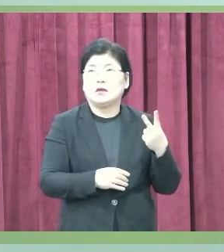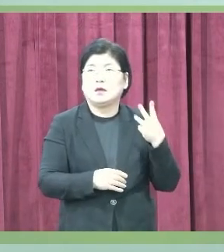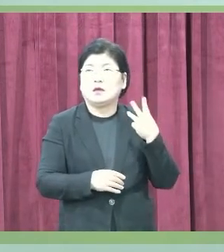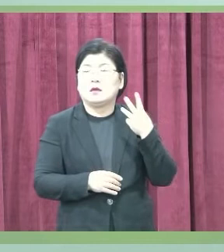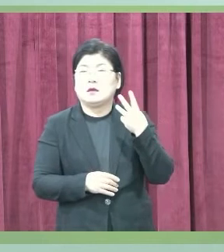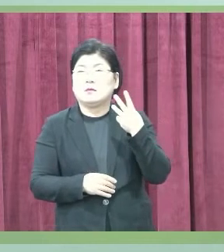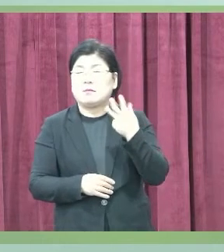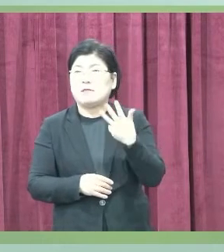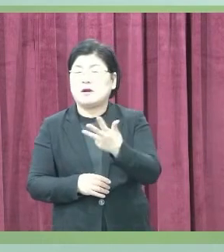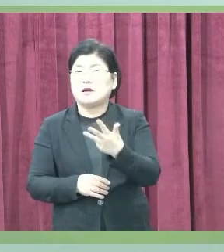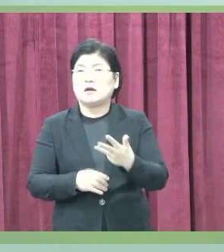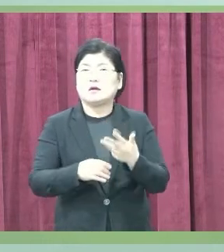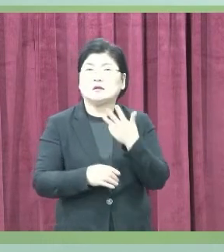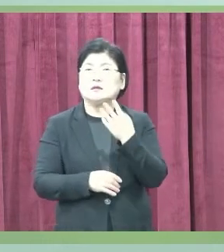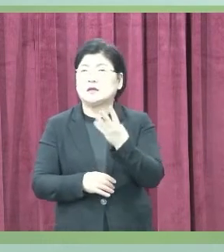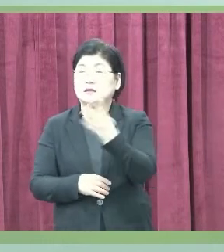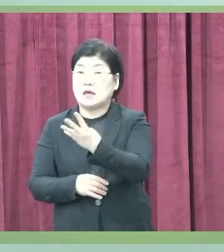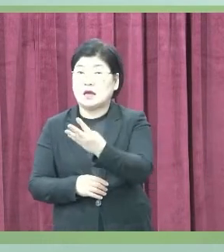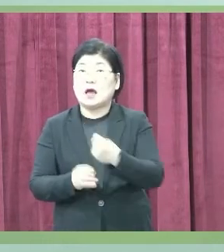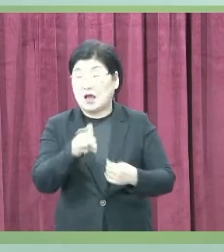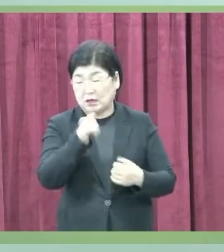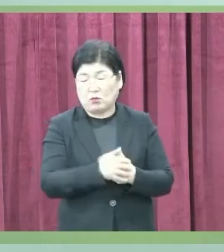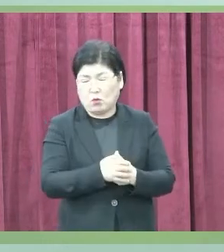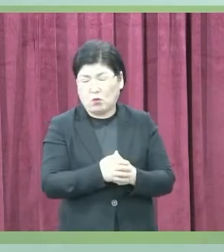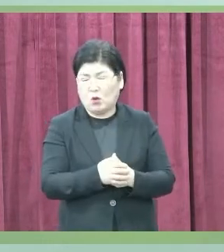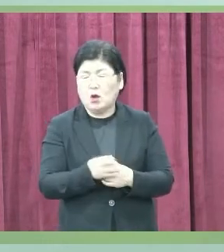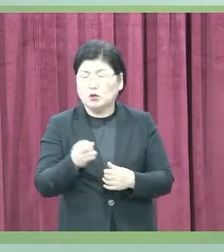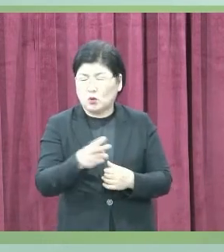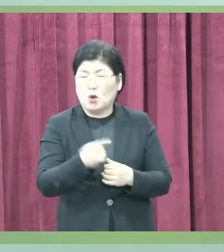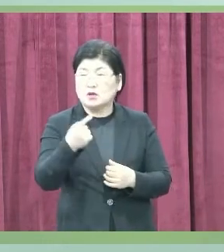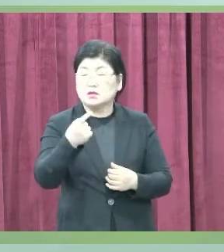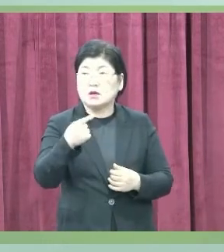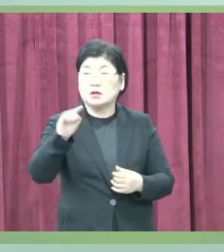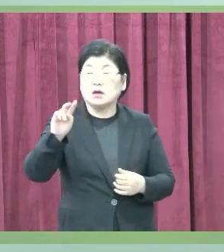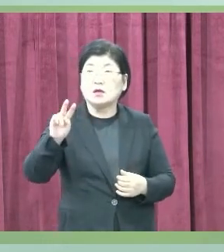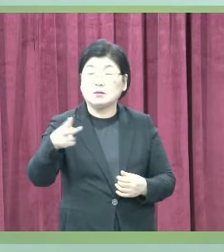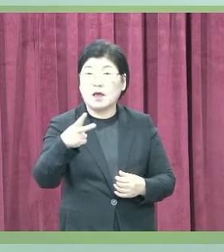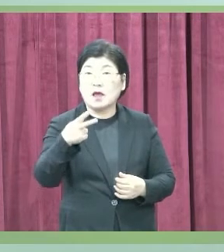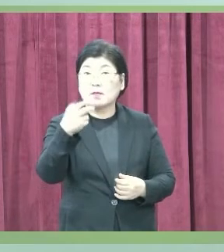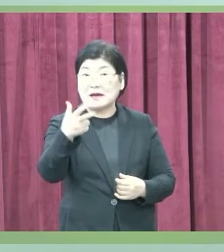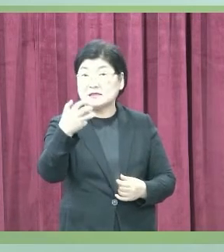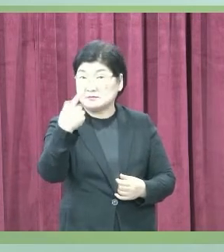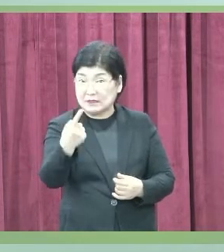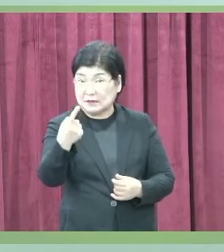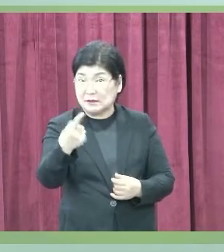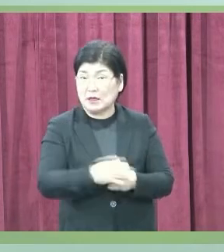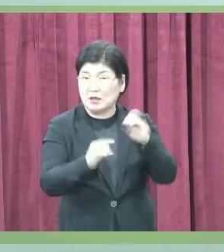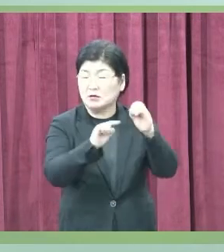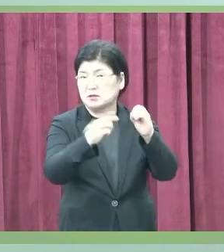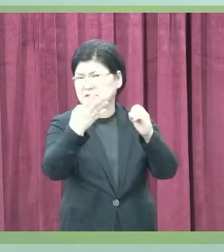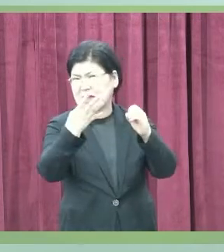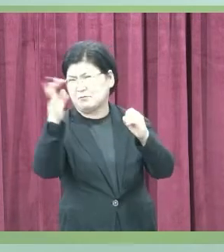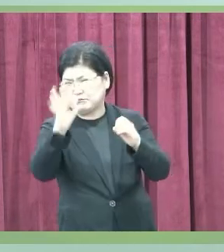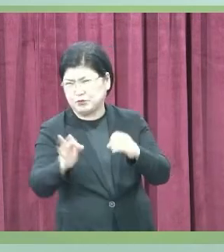288,441명인데 장애인이 낳은 출생아가 1,287명이고요. 그래서 전체 출생아 중에서 0.4%를 나타내고요. 그래서